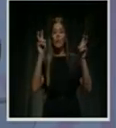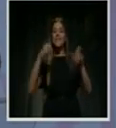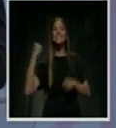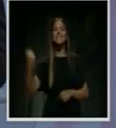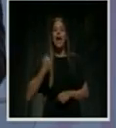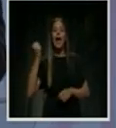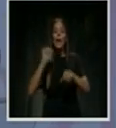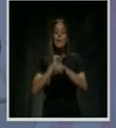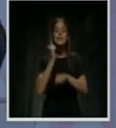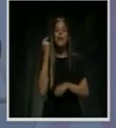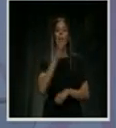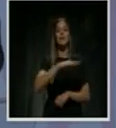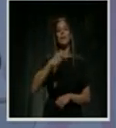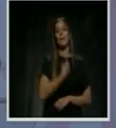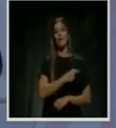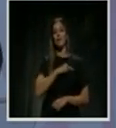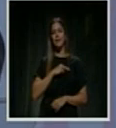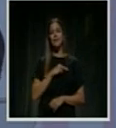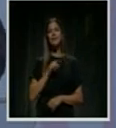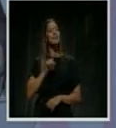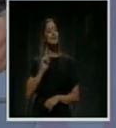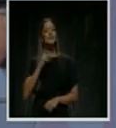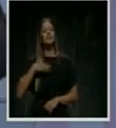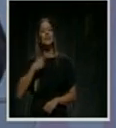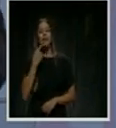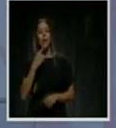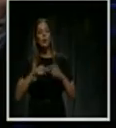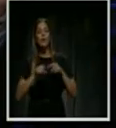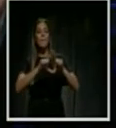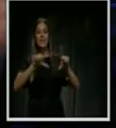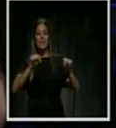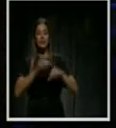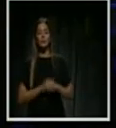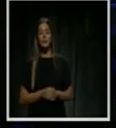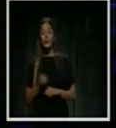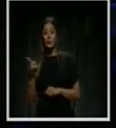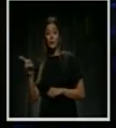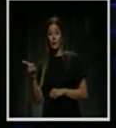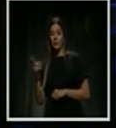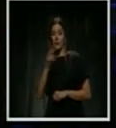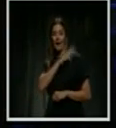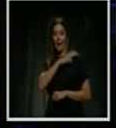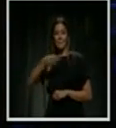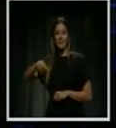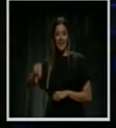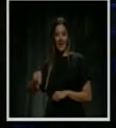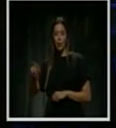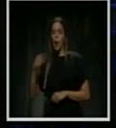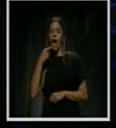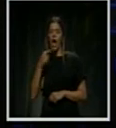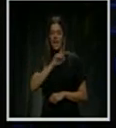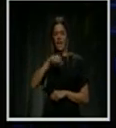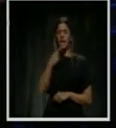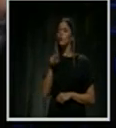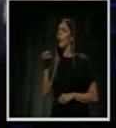din il-kampanja vis-à-vis il-prijoritajiet tal-pajjiż f'dan il-waqt? Kap tal-Oppożizzjoni għalaq l-interventi jew billi qal li se ngħid li huma